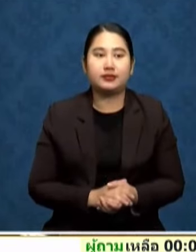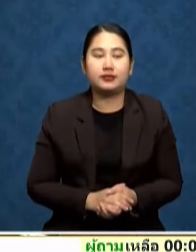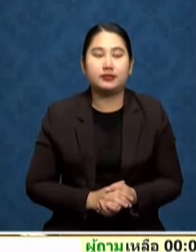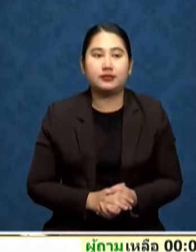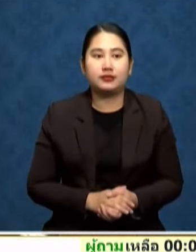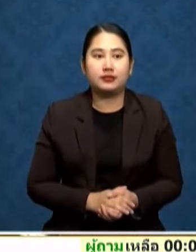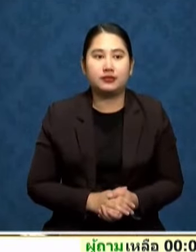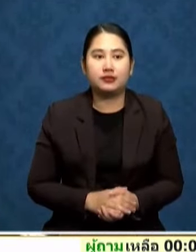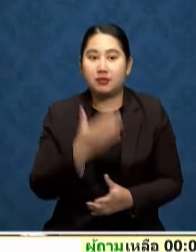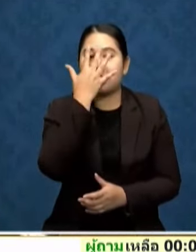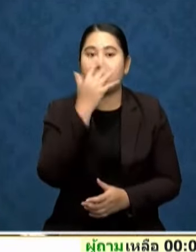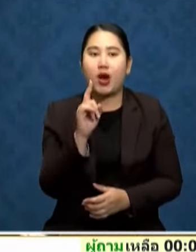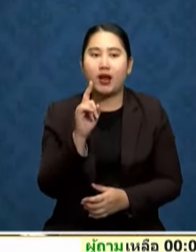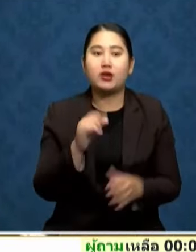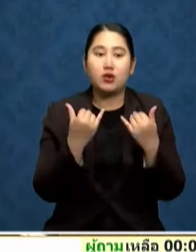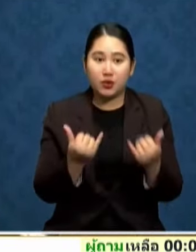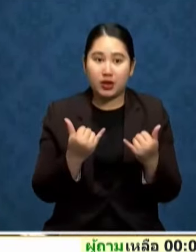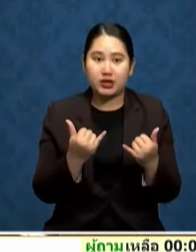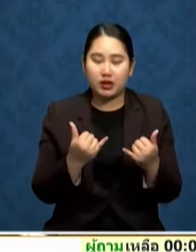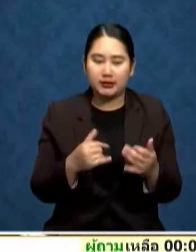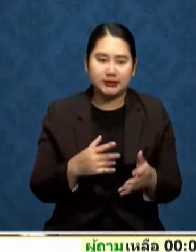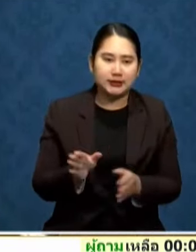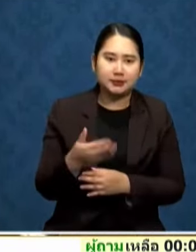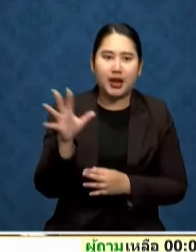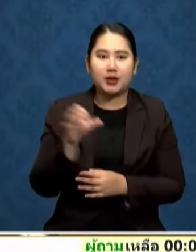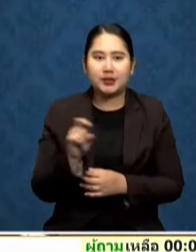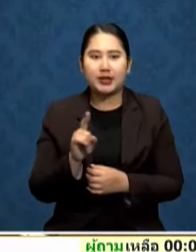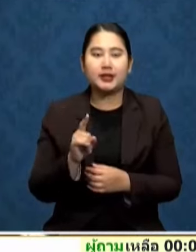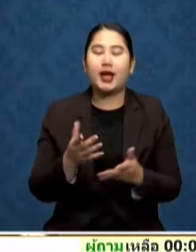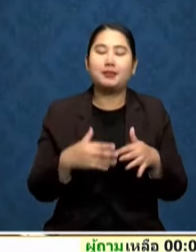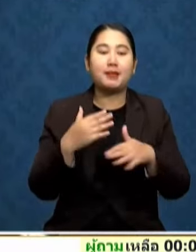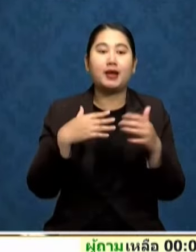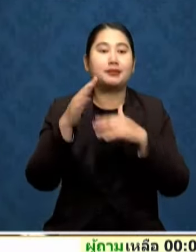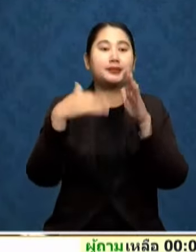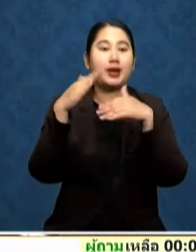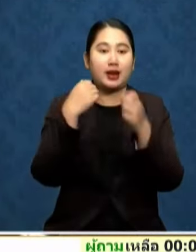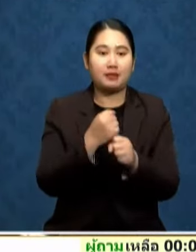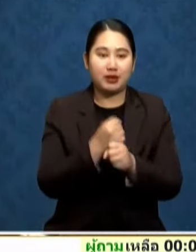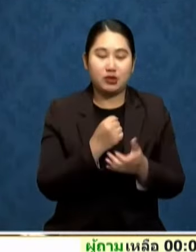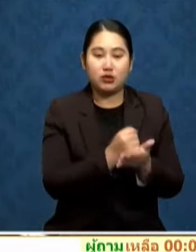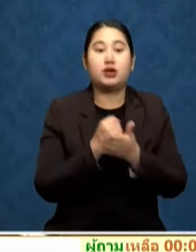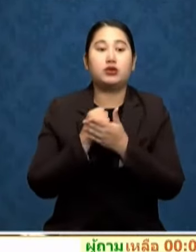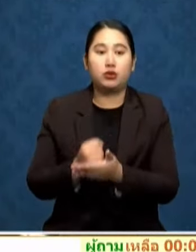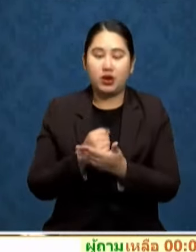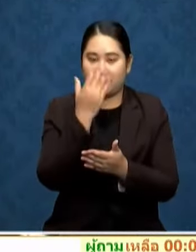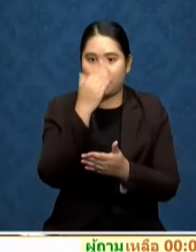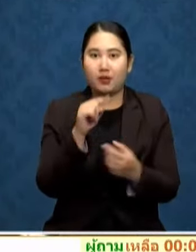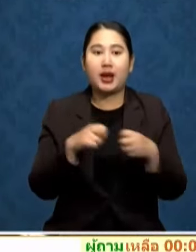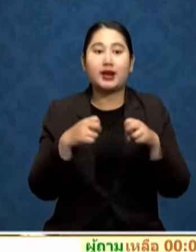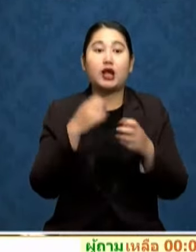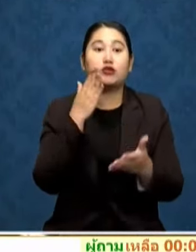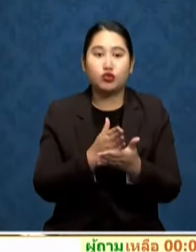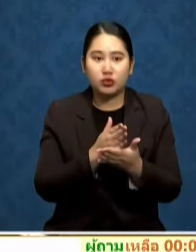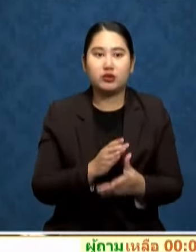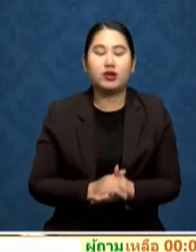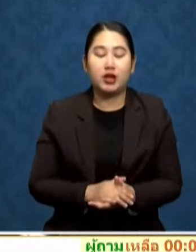ความเสียหายเนื่องจากว่าวันนี้หาต้นตอก็หาไปแต่เดินหน้าข้างหน้าที่จะต้องช่วยเหลือเกษตรกรเพื่อหยุดยั้งไม่ให้เกษตรก